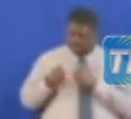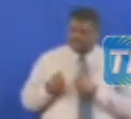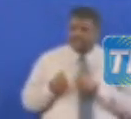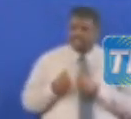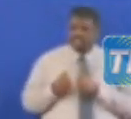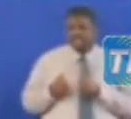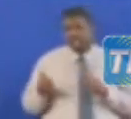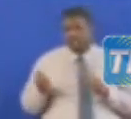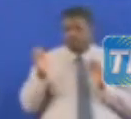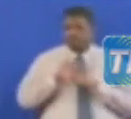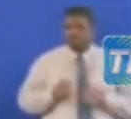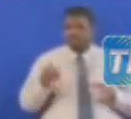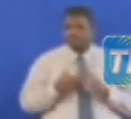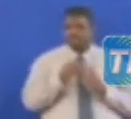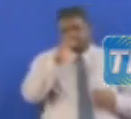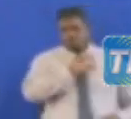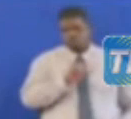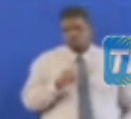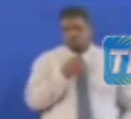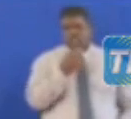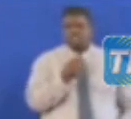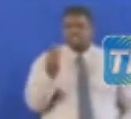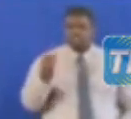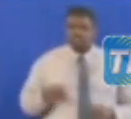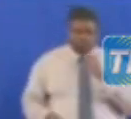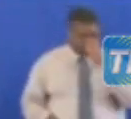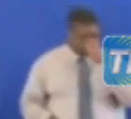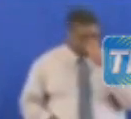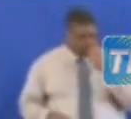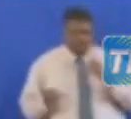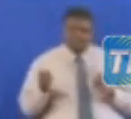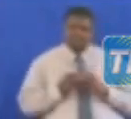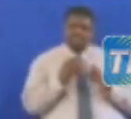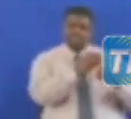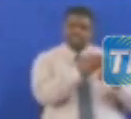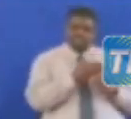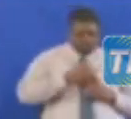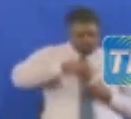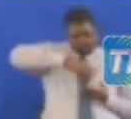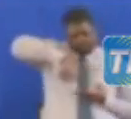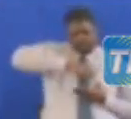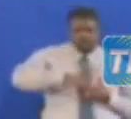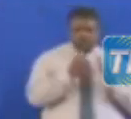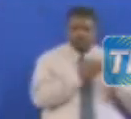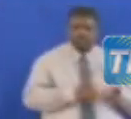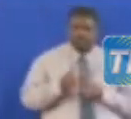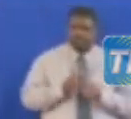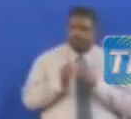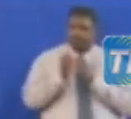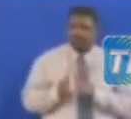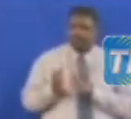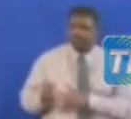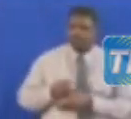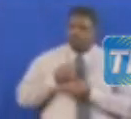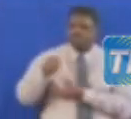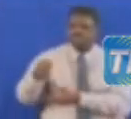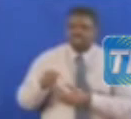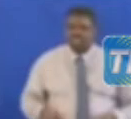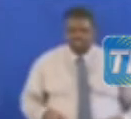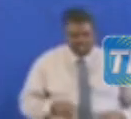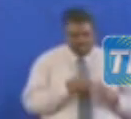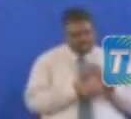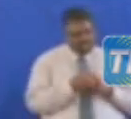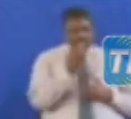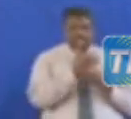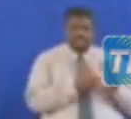kukamilika ifikapo mwezi wa Oktoba mwaka huu 2023. Aidha, shirika la Kariakoo litaandaa mpango wa uwekezaji